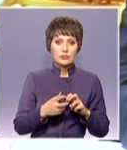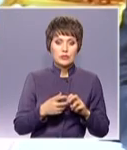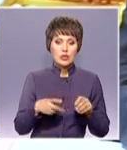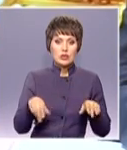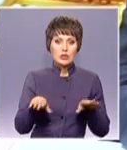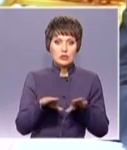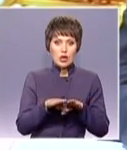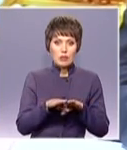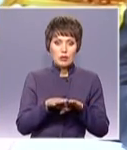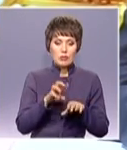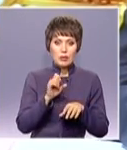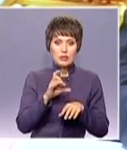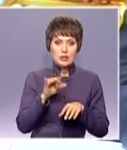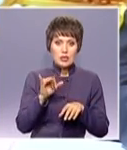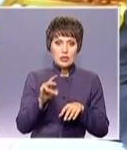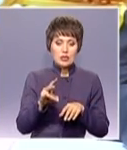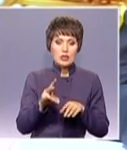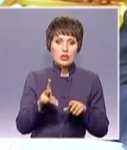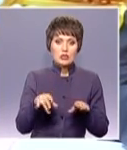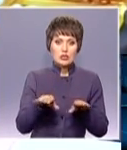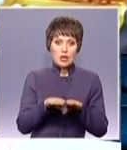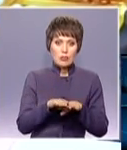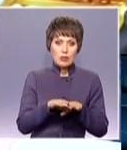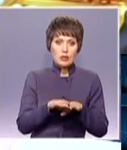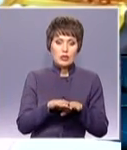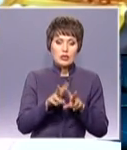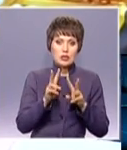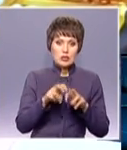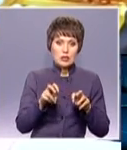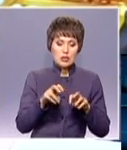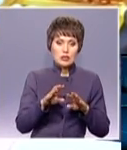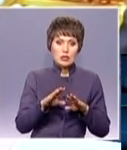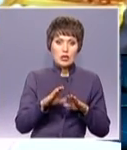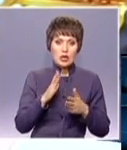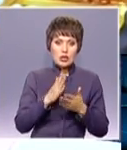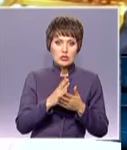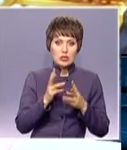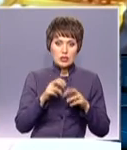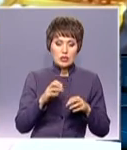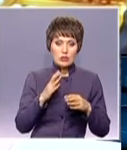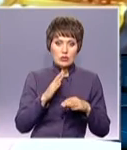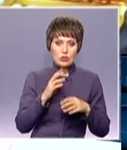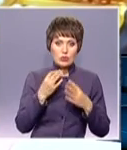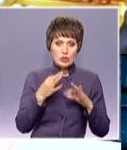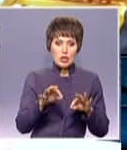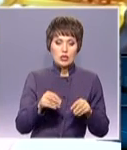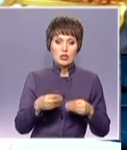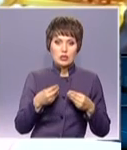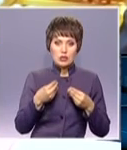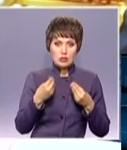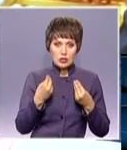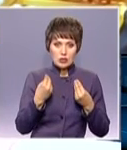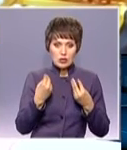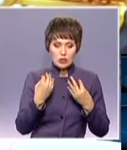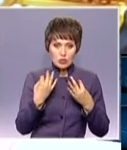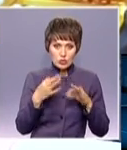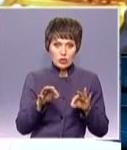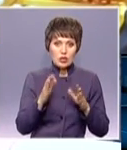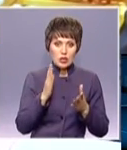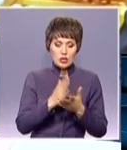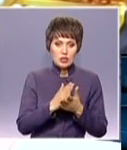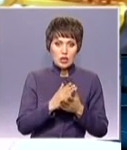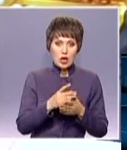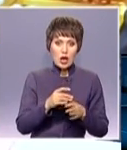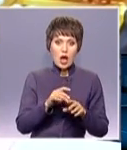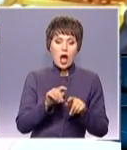жабық бассейн, ашық бассейн, тексерілетін бассейндер ғана сол жерде ғана рұқсат етіледі. Қалған ашық